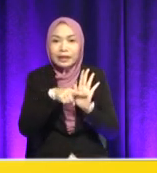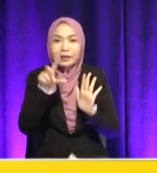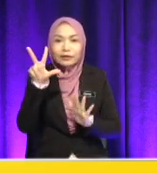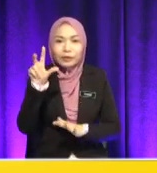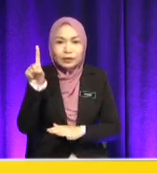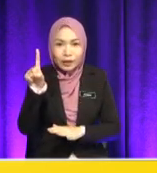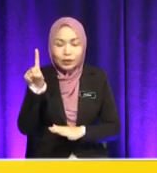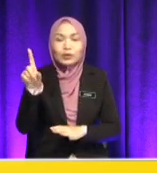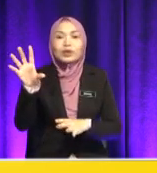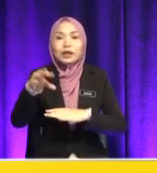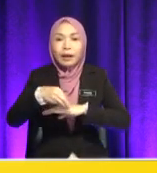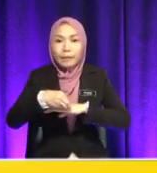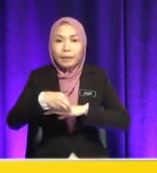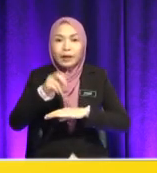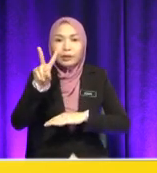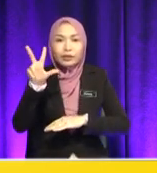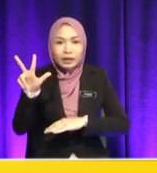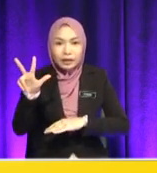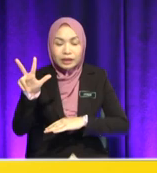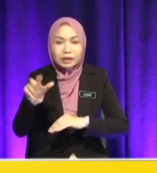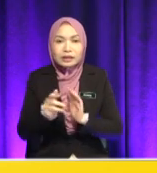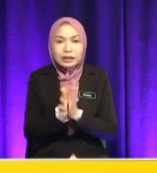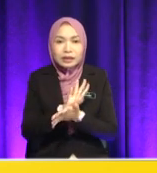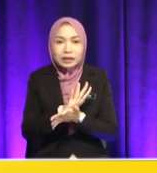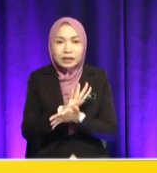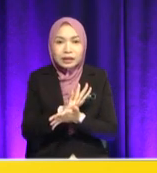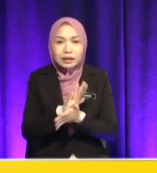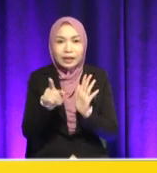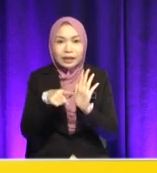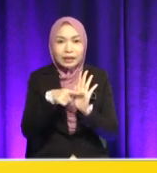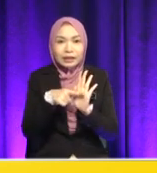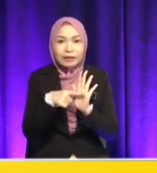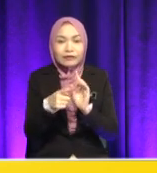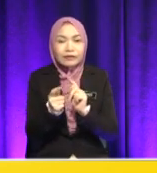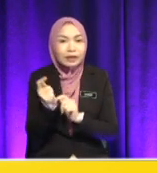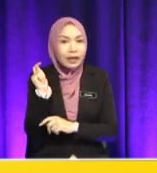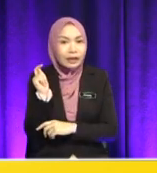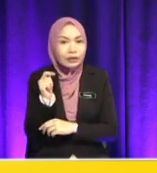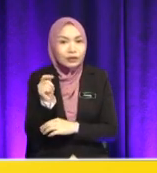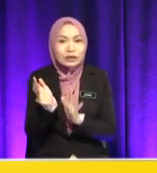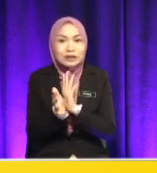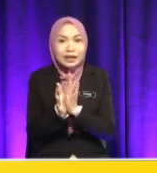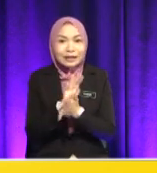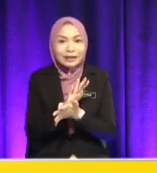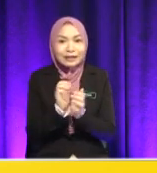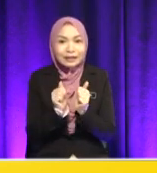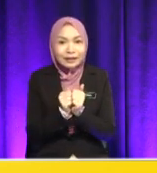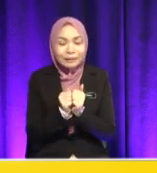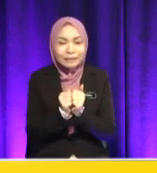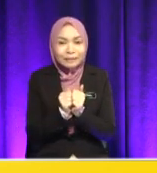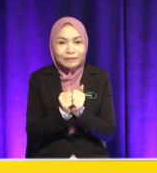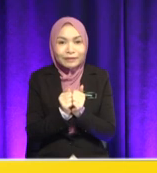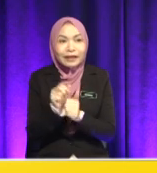= -2 QM tadi kita ganti dengan 3 oke gantikan dan tambah n-nya kita cari Oke